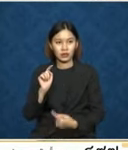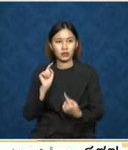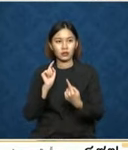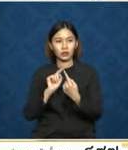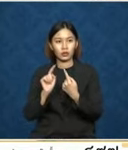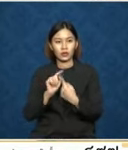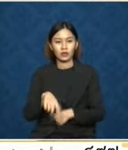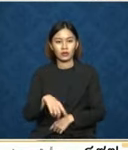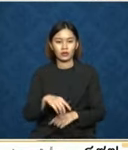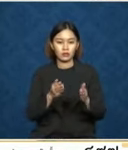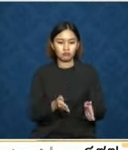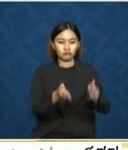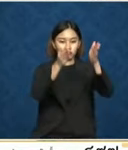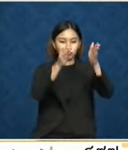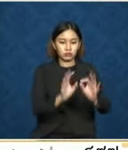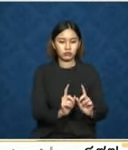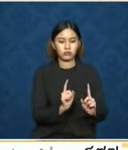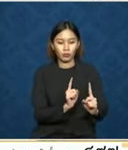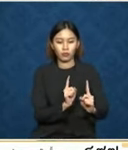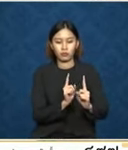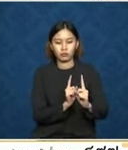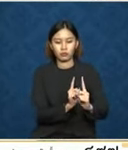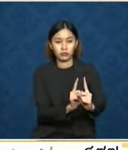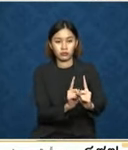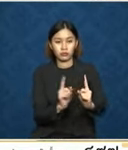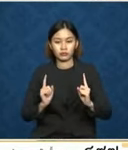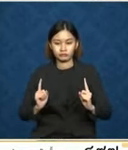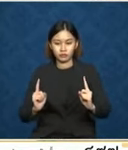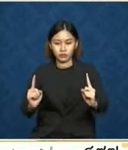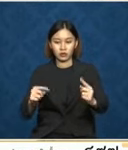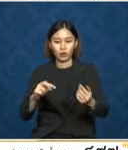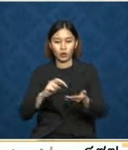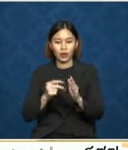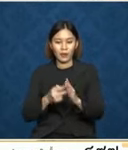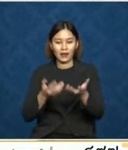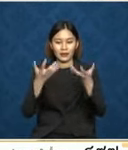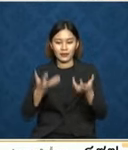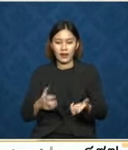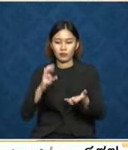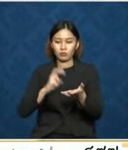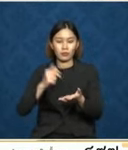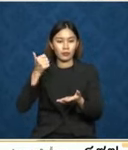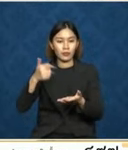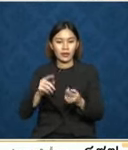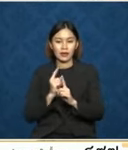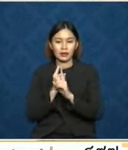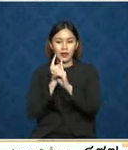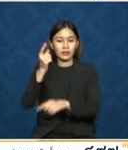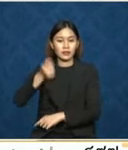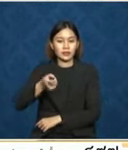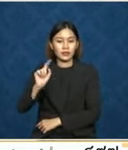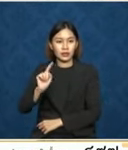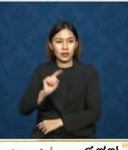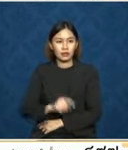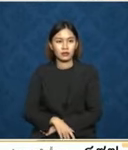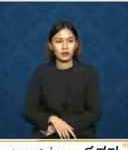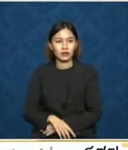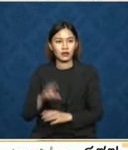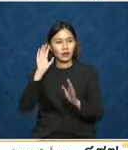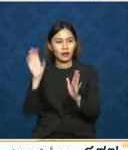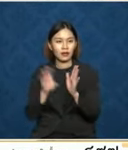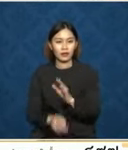ก็คือตอหม้อระหว่างตอหม้อนะครับไม่สามารถรับน้ำหนักได้นั้นซึ่งตามข้อเท็จจริงขอสไลด์ด้วย